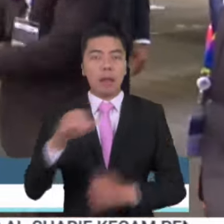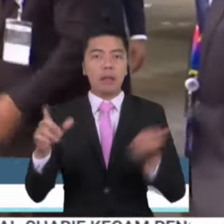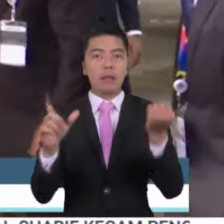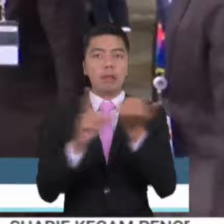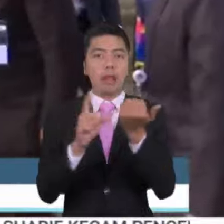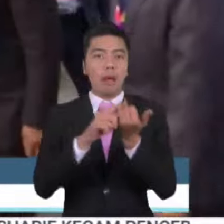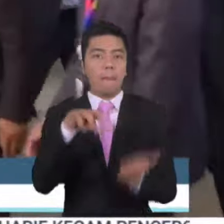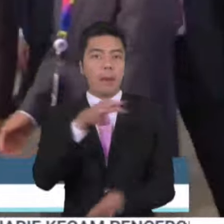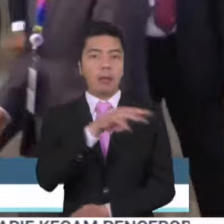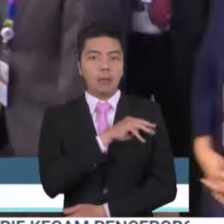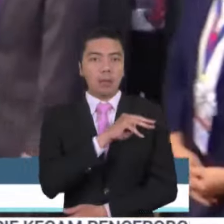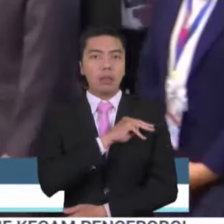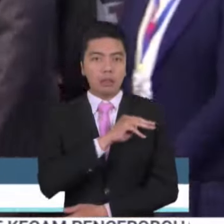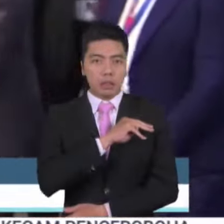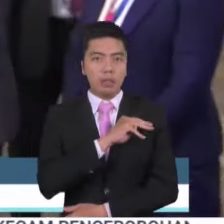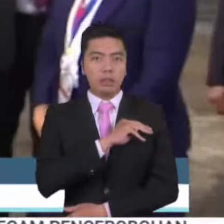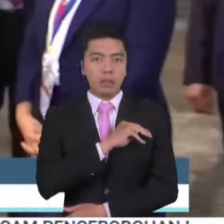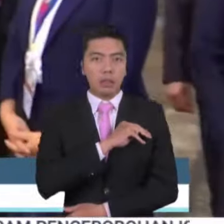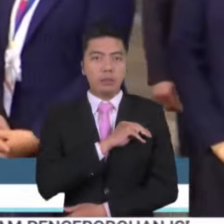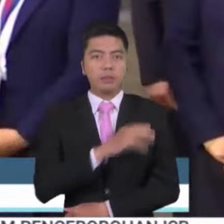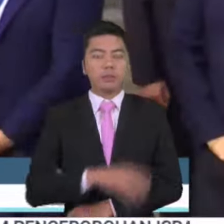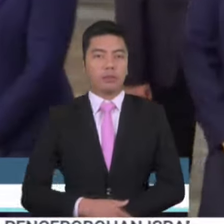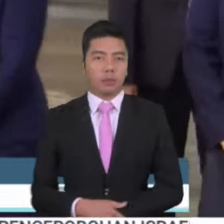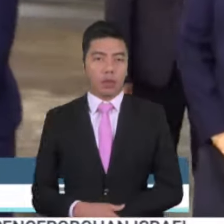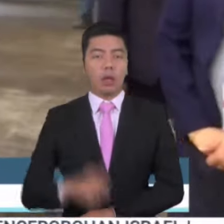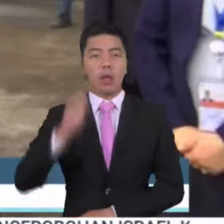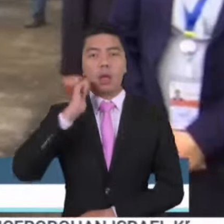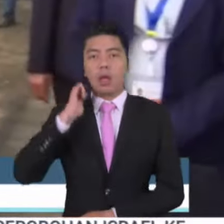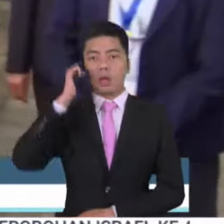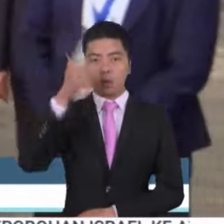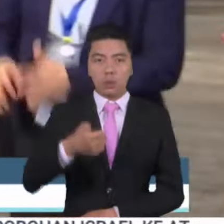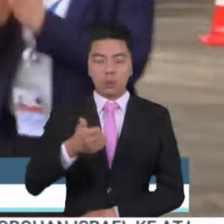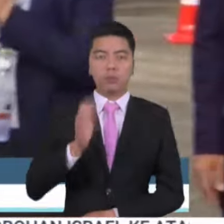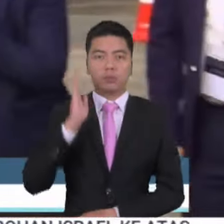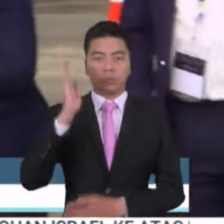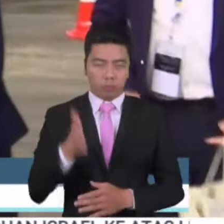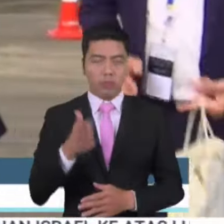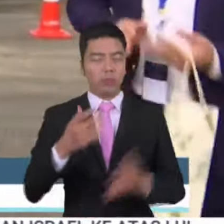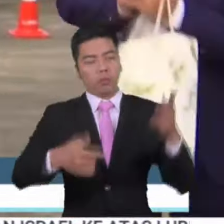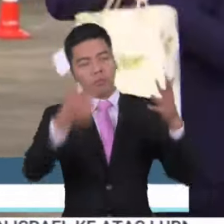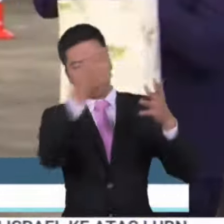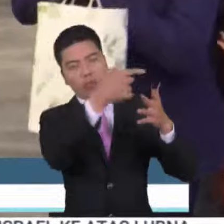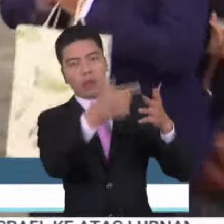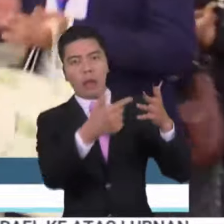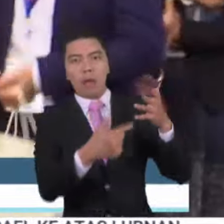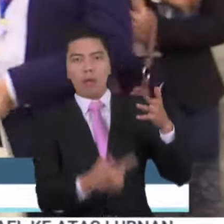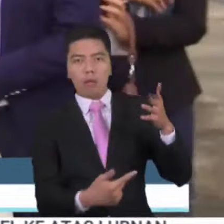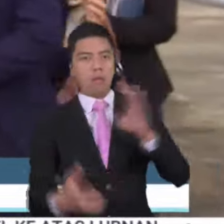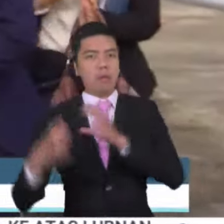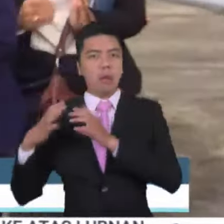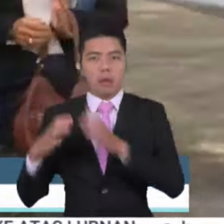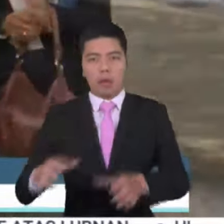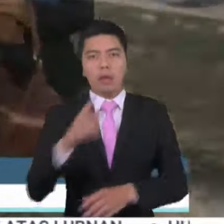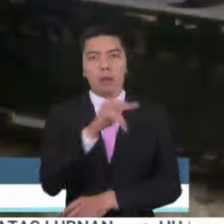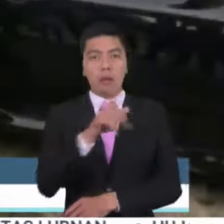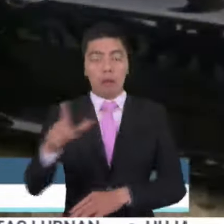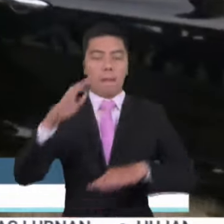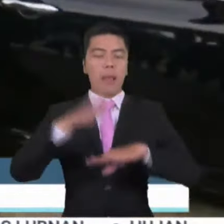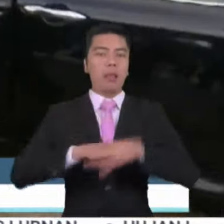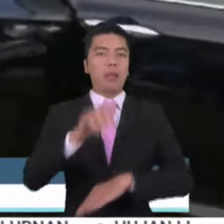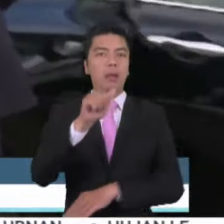Menteri Tenaga dan Galian Laos, Chan Saveng Bung Nong. Esok, beliau akan mengetengahkan pelbagai komitmen Kuala Lumpur di pentas